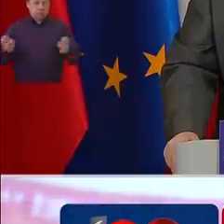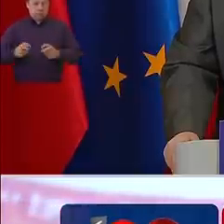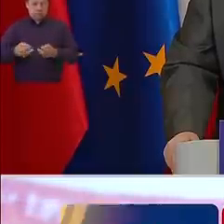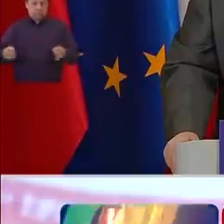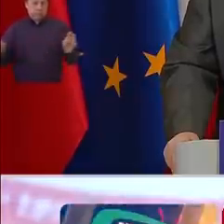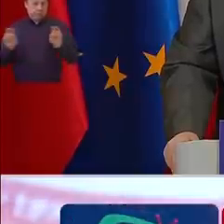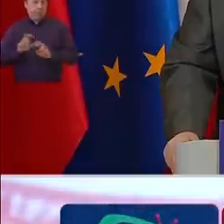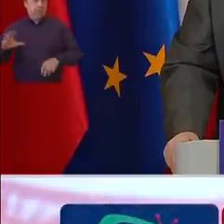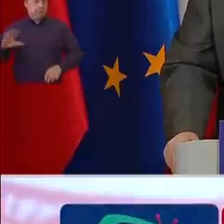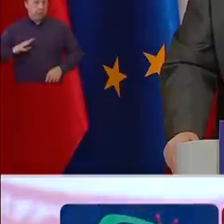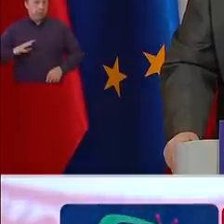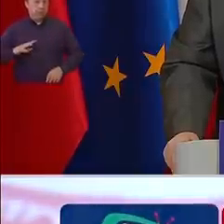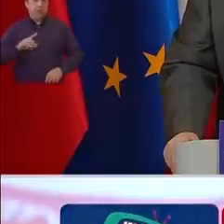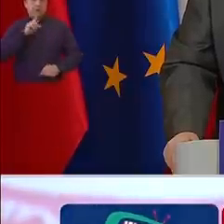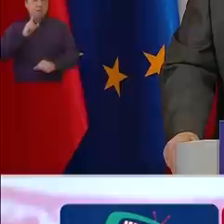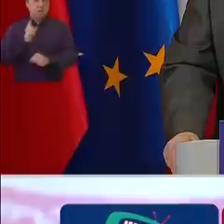ważne decyzje.